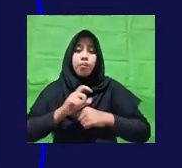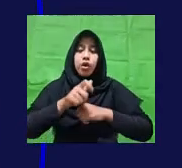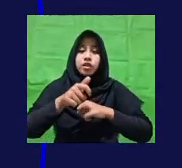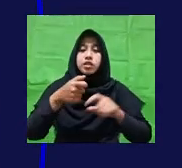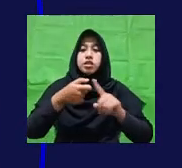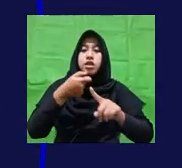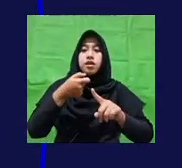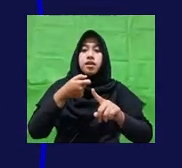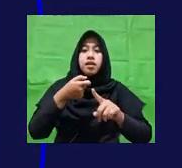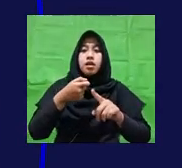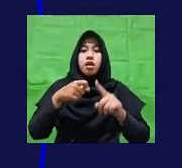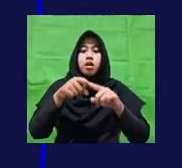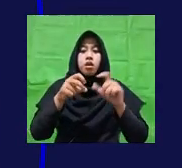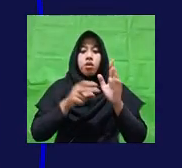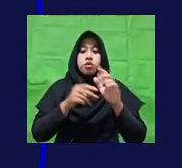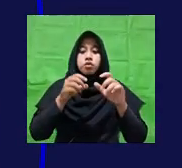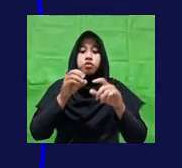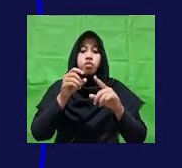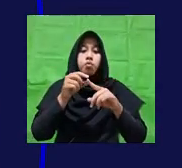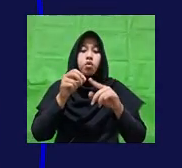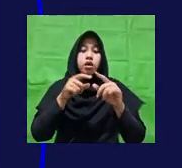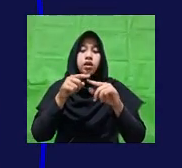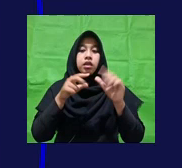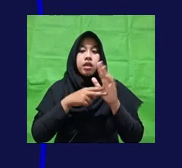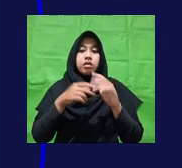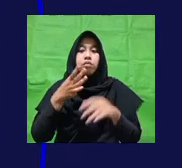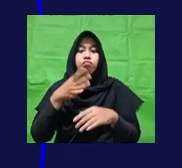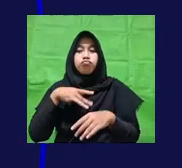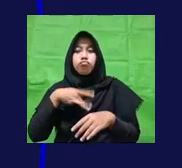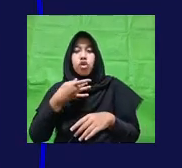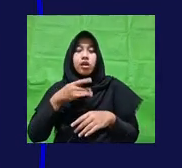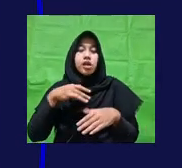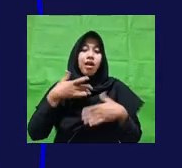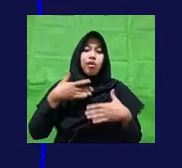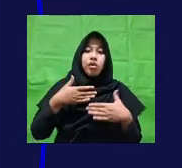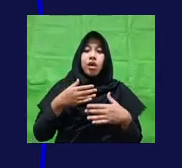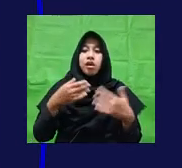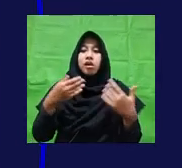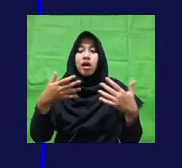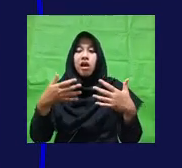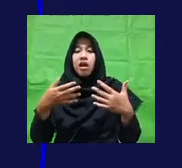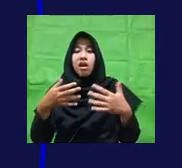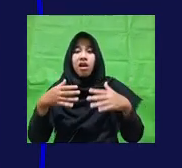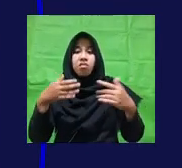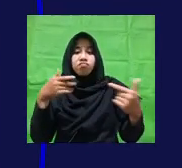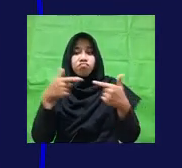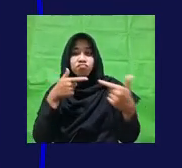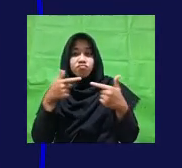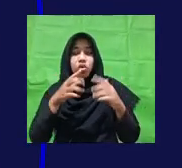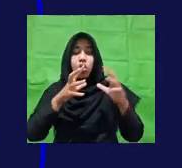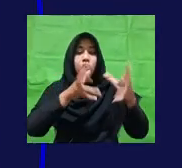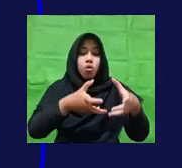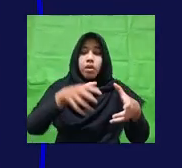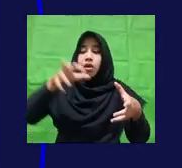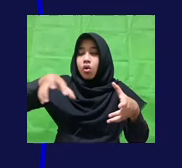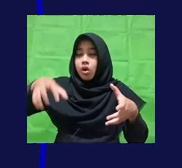kosmopolitanisme yang mulai diragukan itu, ketegangan antara global dan lokal, dan bagaimana seharusnya seniman dalam konteks